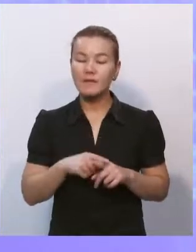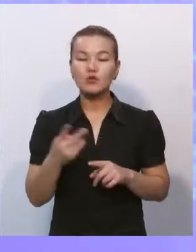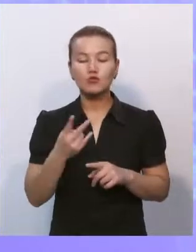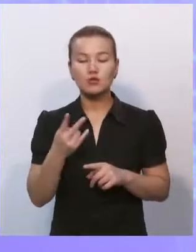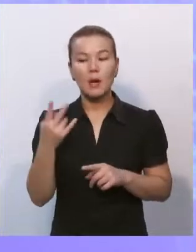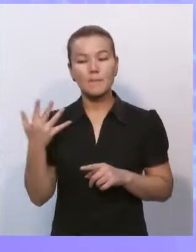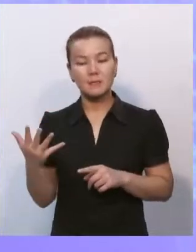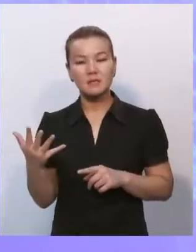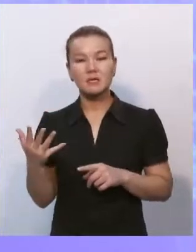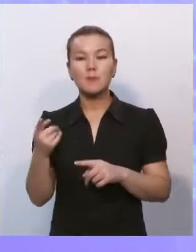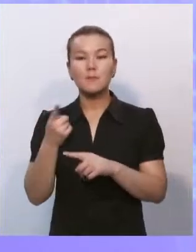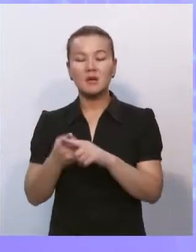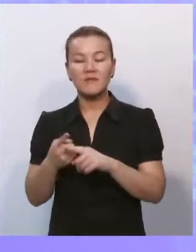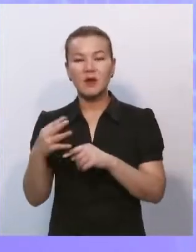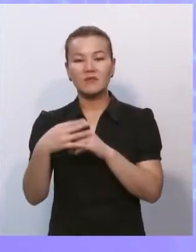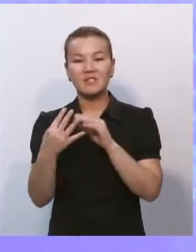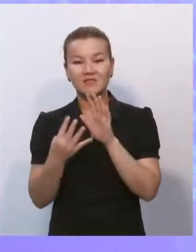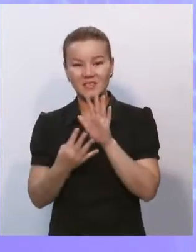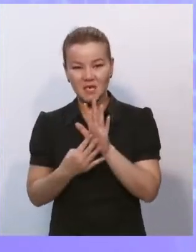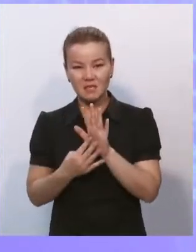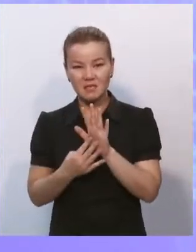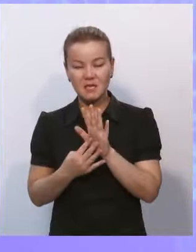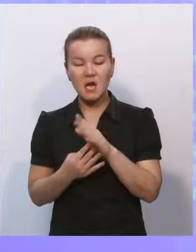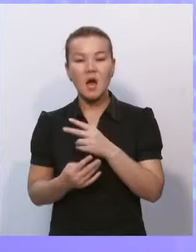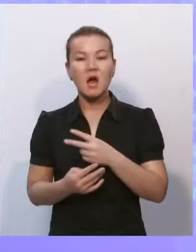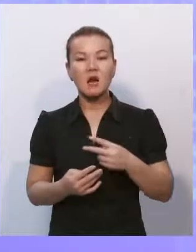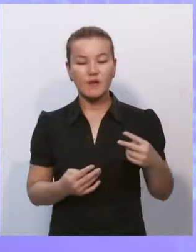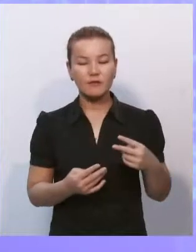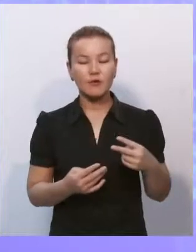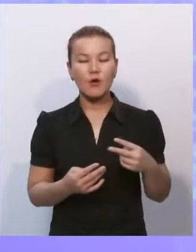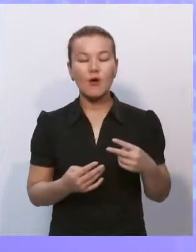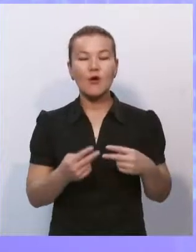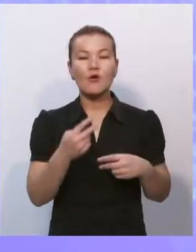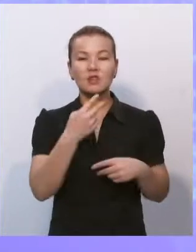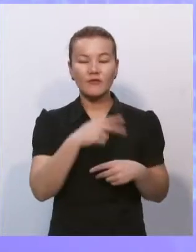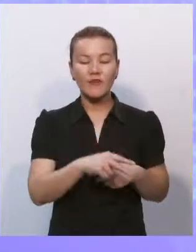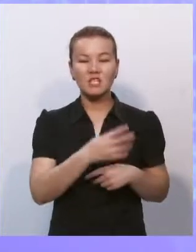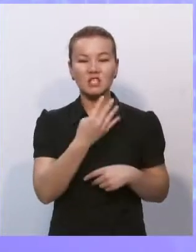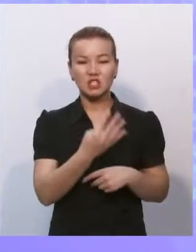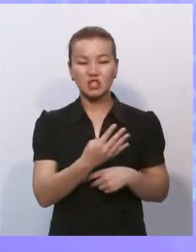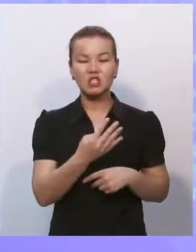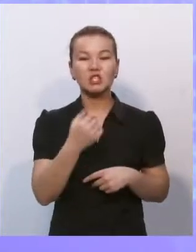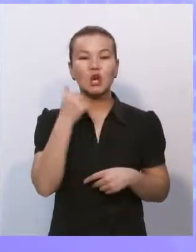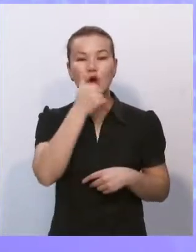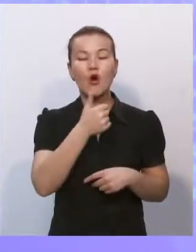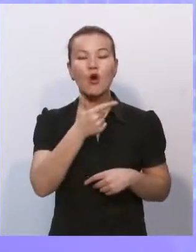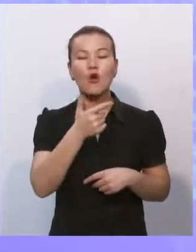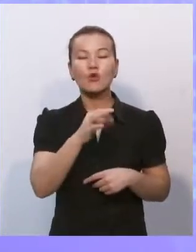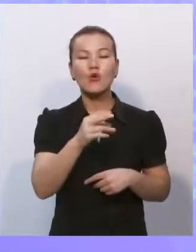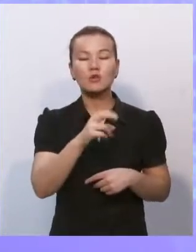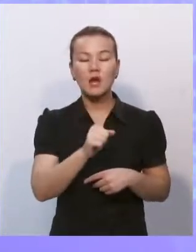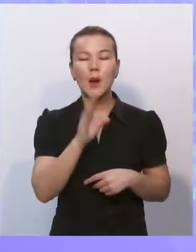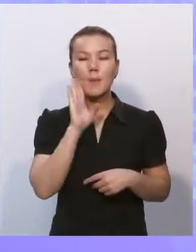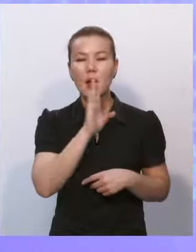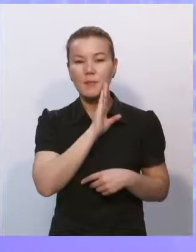5 прибавим 19 равно 24 года маме